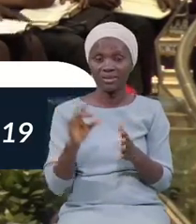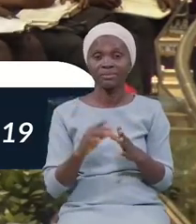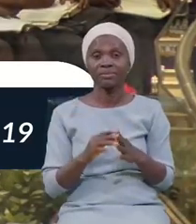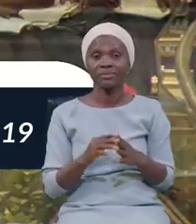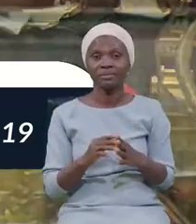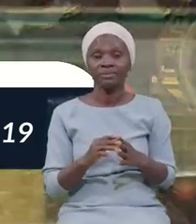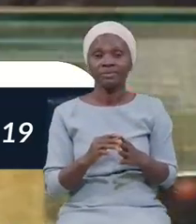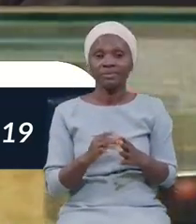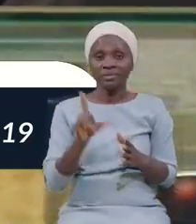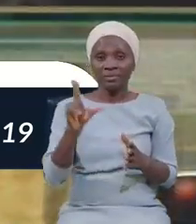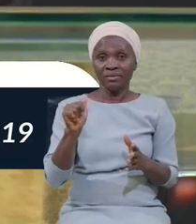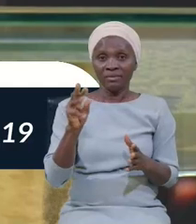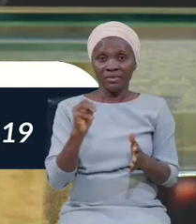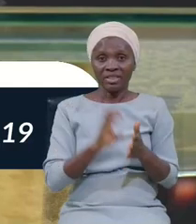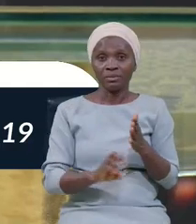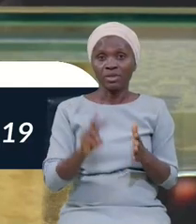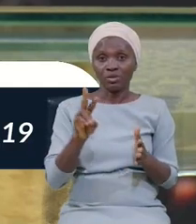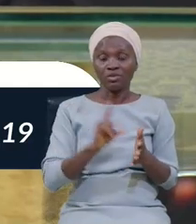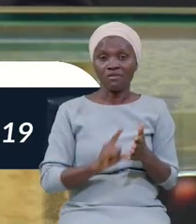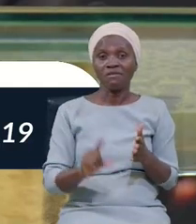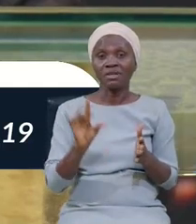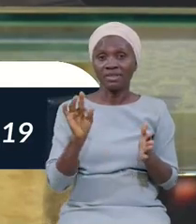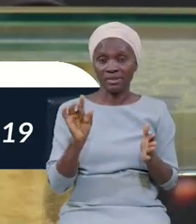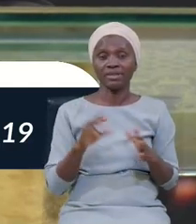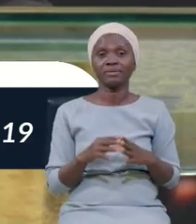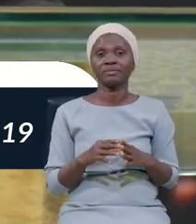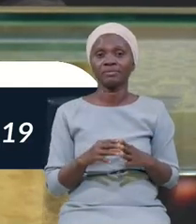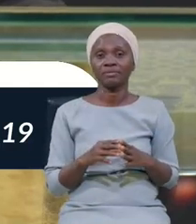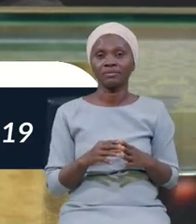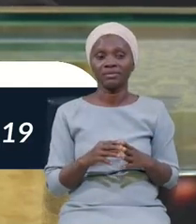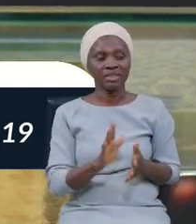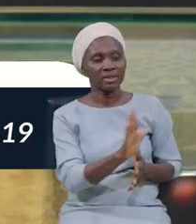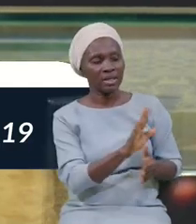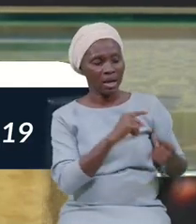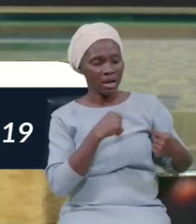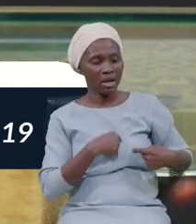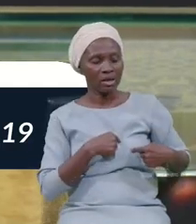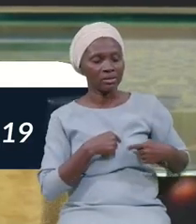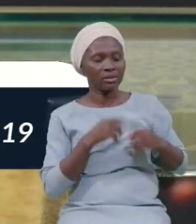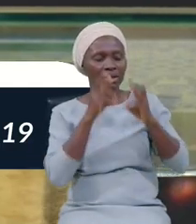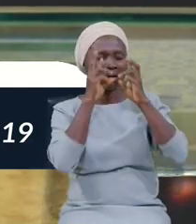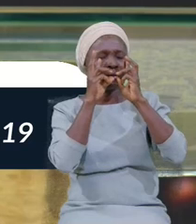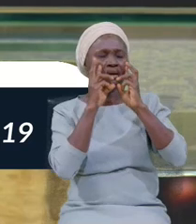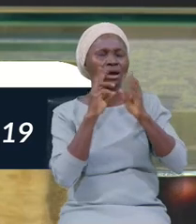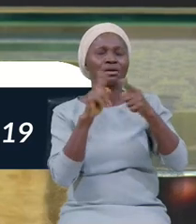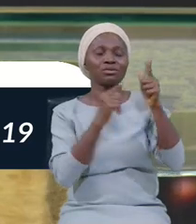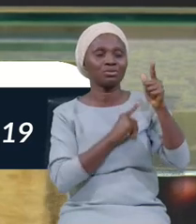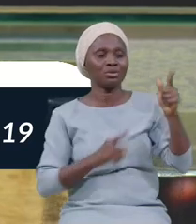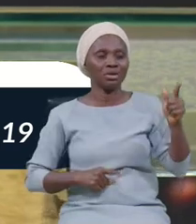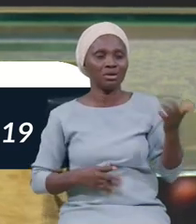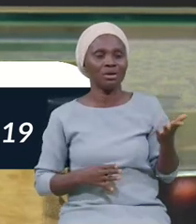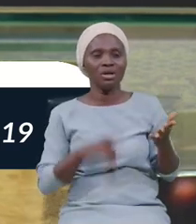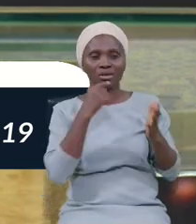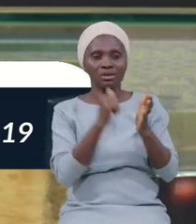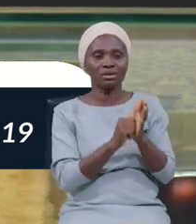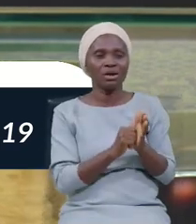Lamentations chapitre 2, verset 18. Le cœur crie vers le